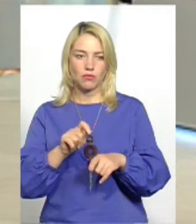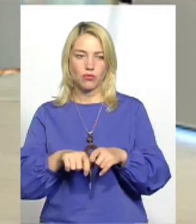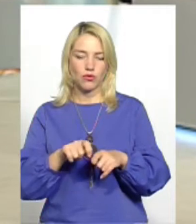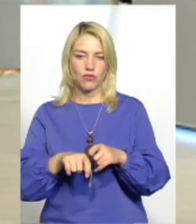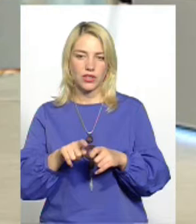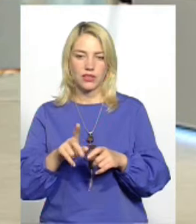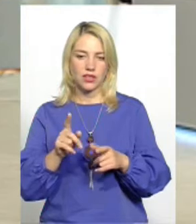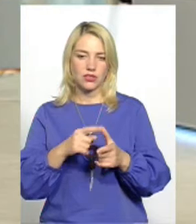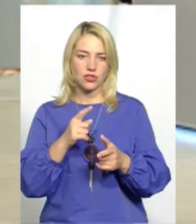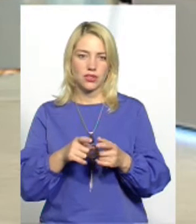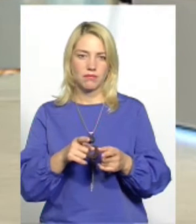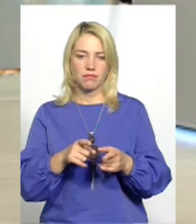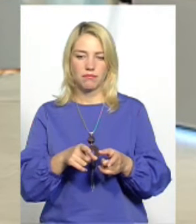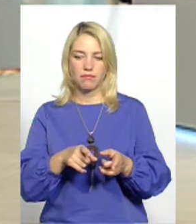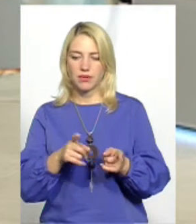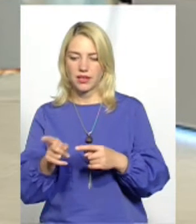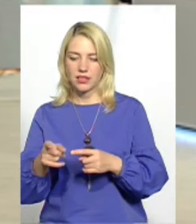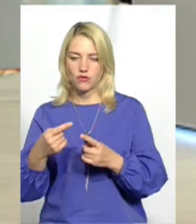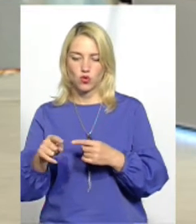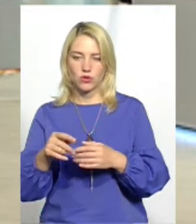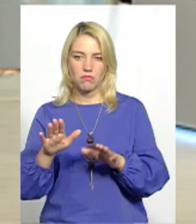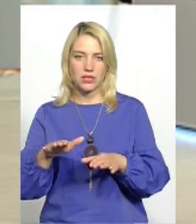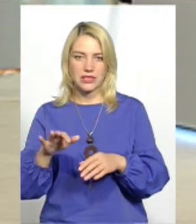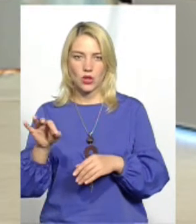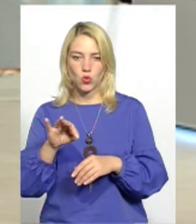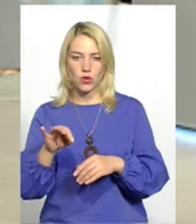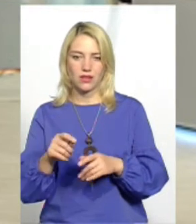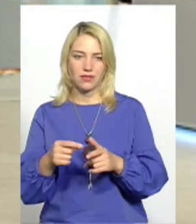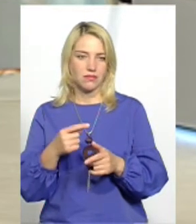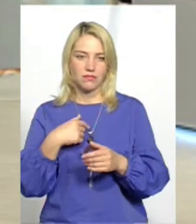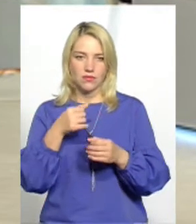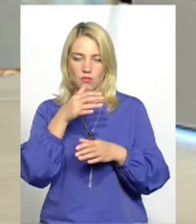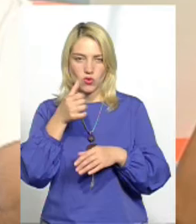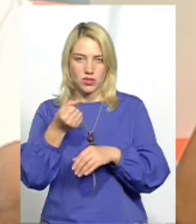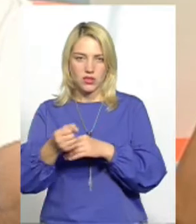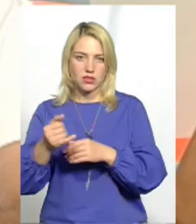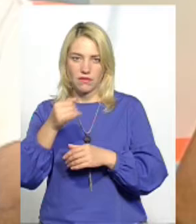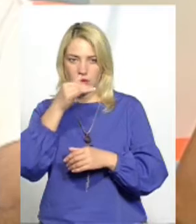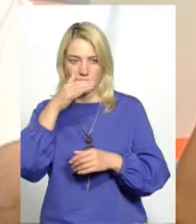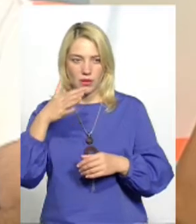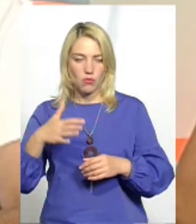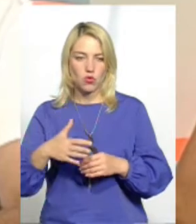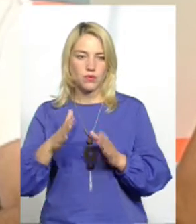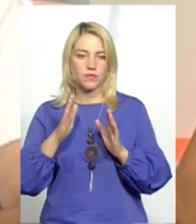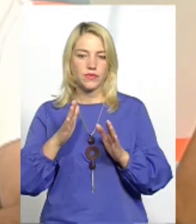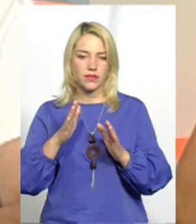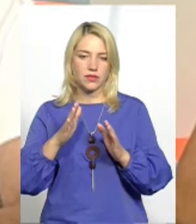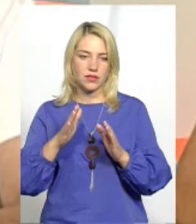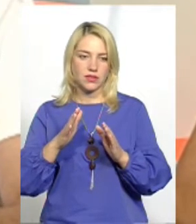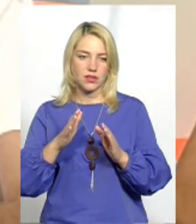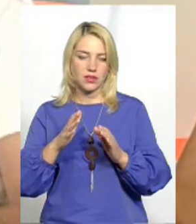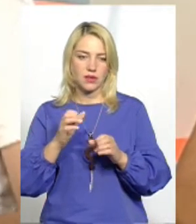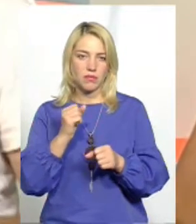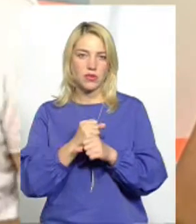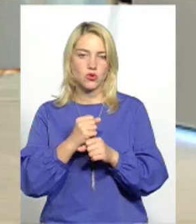там перенести в інше місце там чи якийсь септик будувати, ми не можемо зобов'язувати. Ми тільки виключно